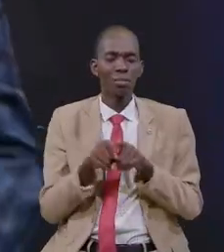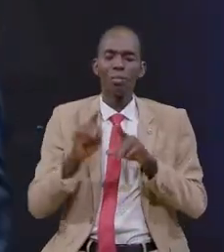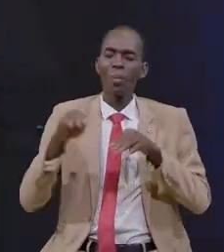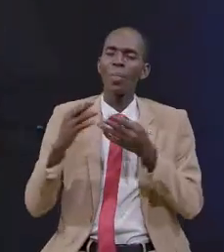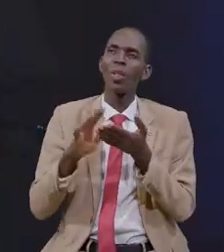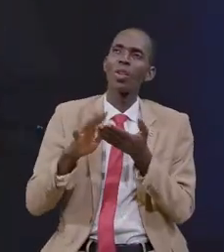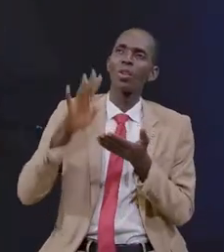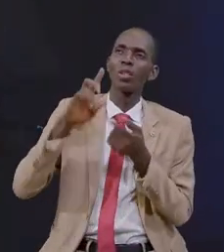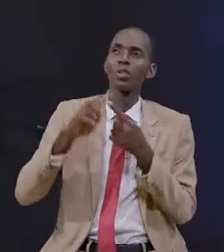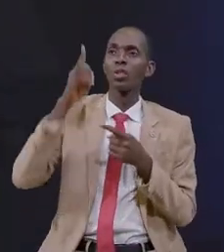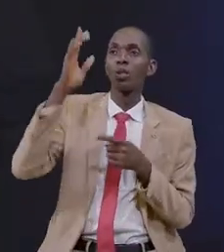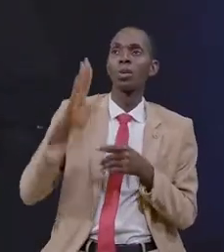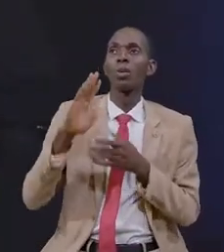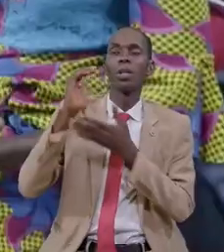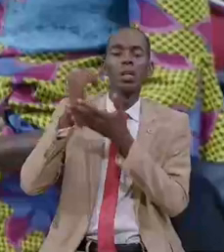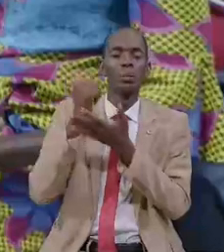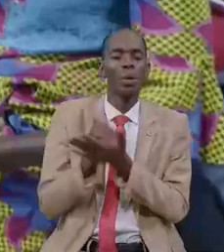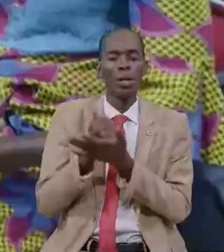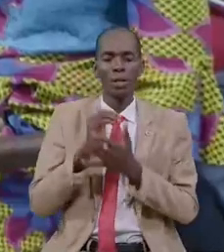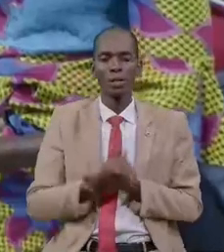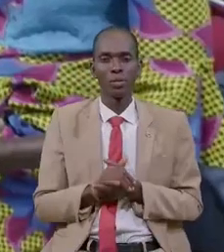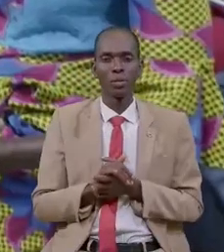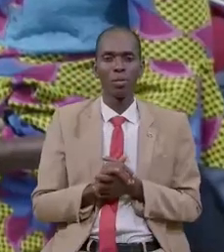Dieu. Amen.